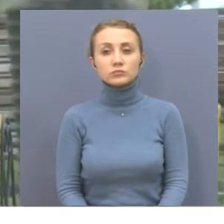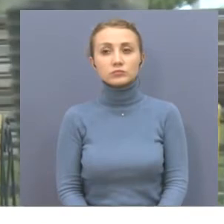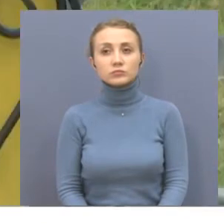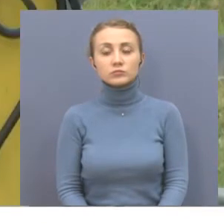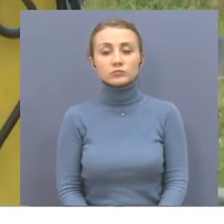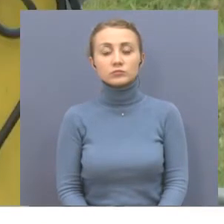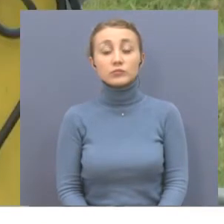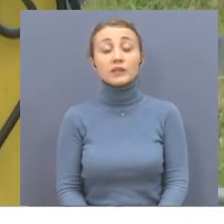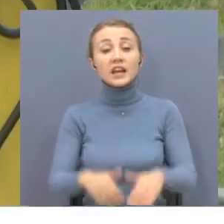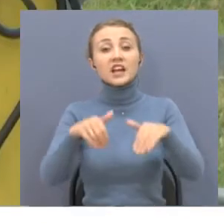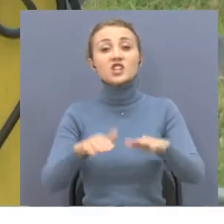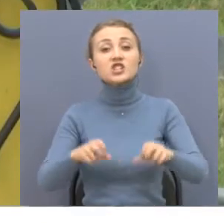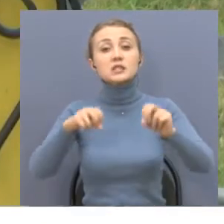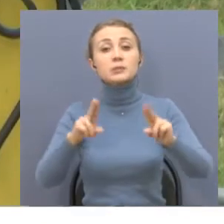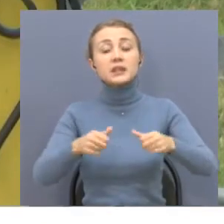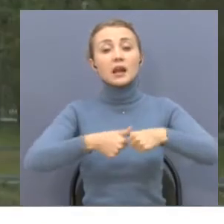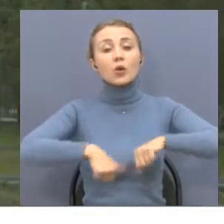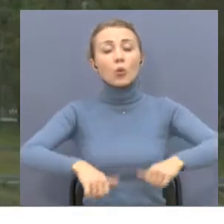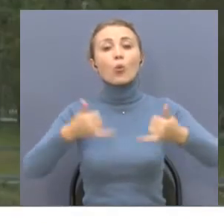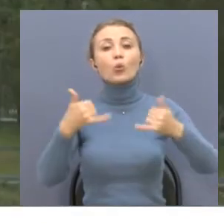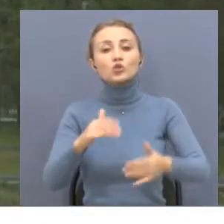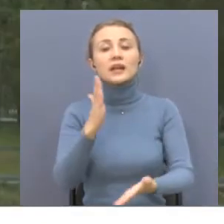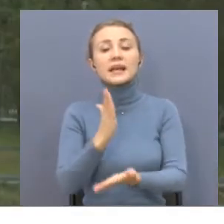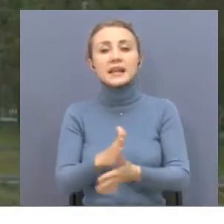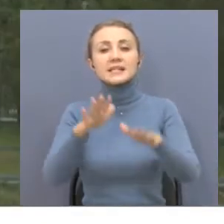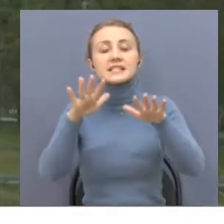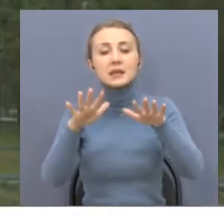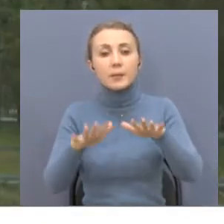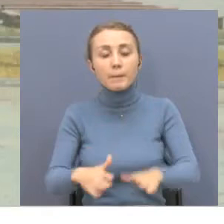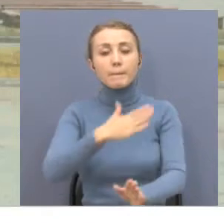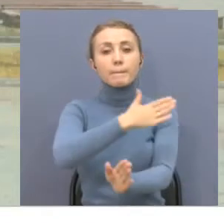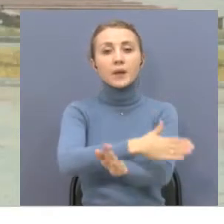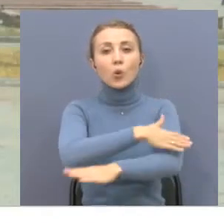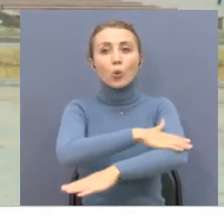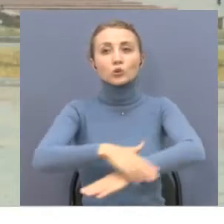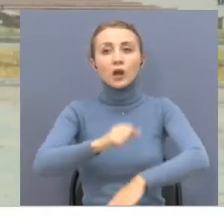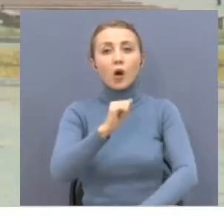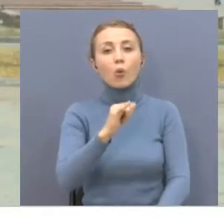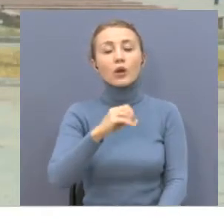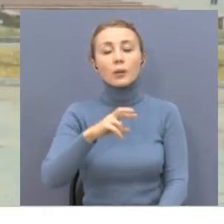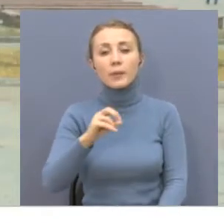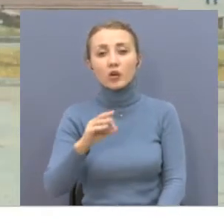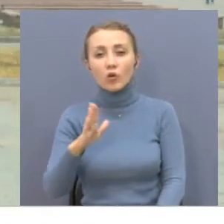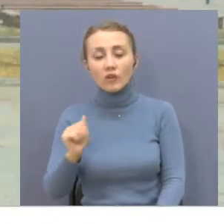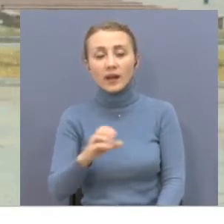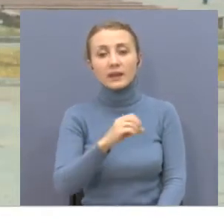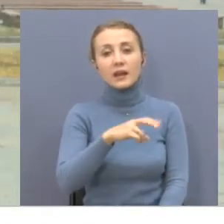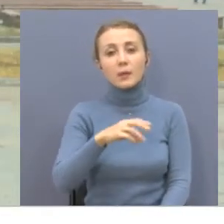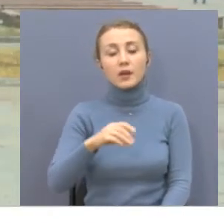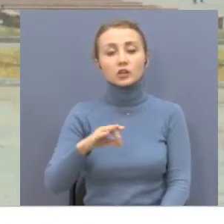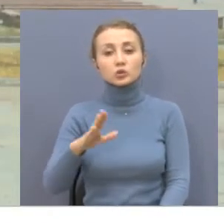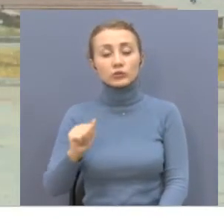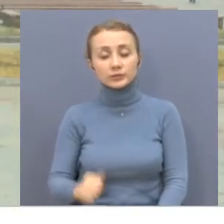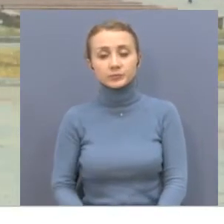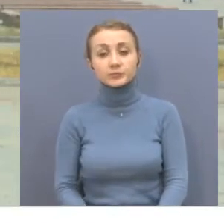Ол арнайы құрылған комиссия мүшелерін қабылдап, нақты тапсырмалар жүктеді. Бүгін облыс әкімі Ермек